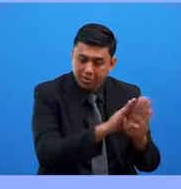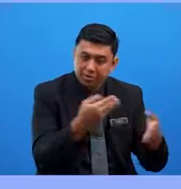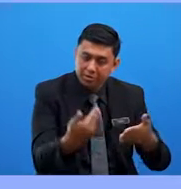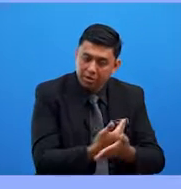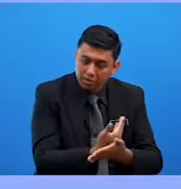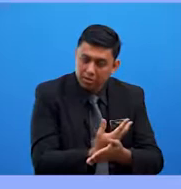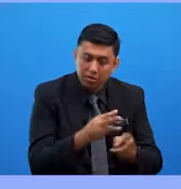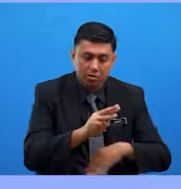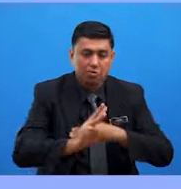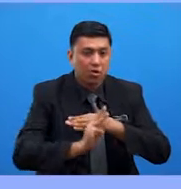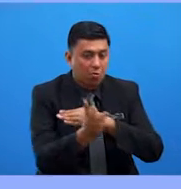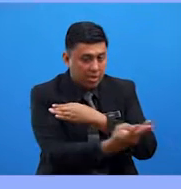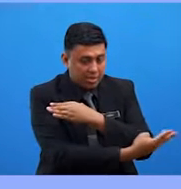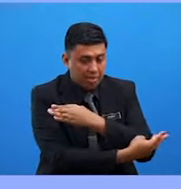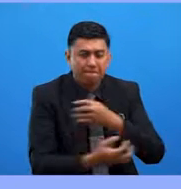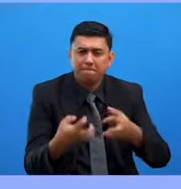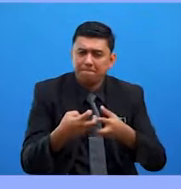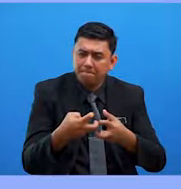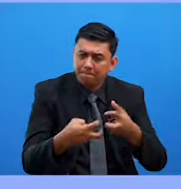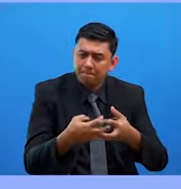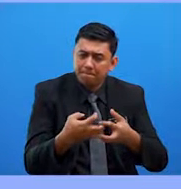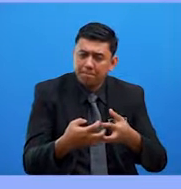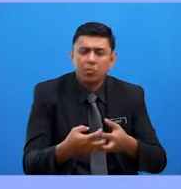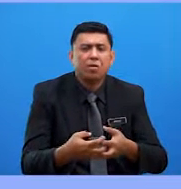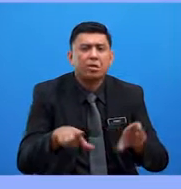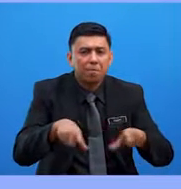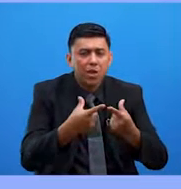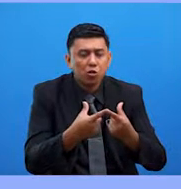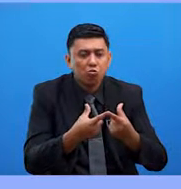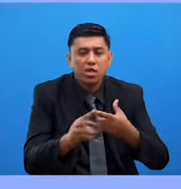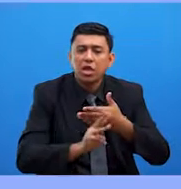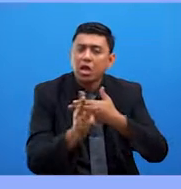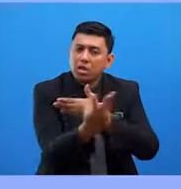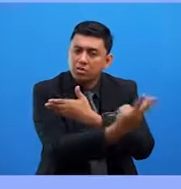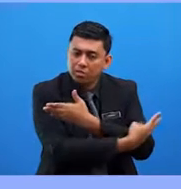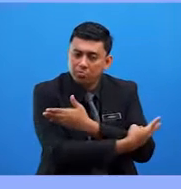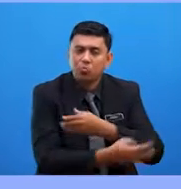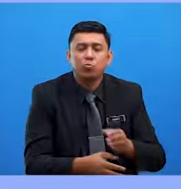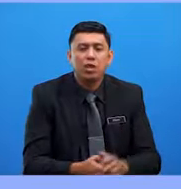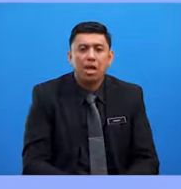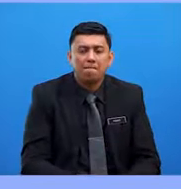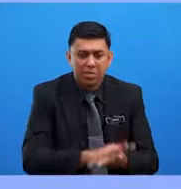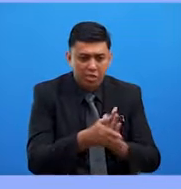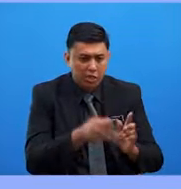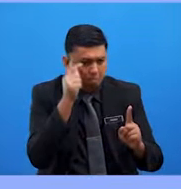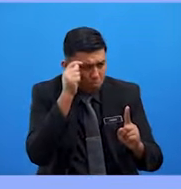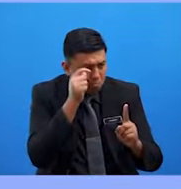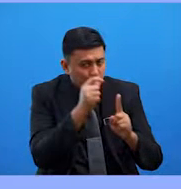kawasan perindustrian baharu lazimnya berlaku di kawasan yang menjadi tumpuan